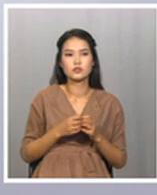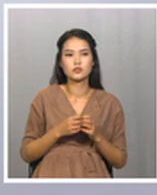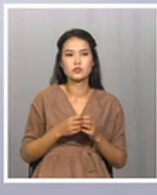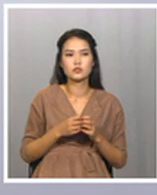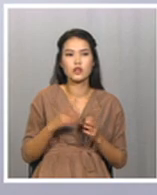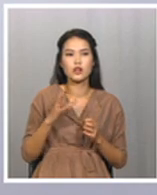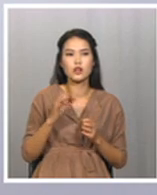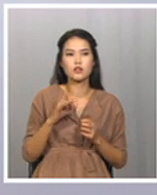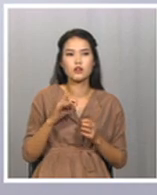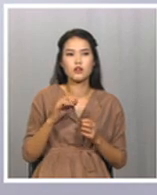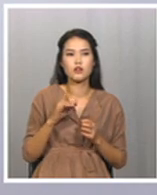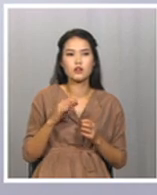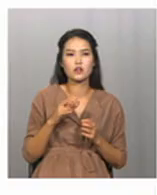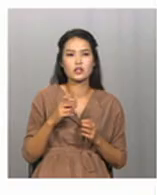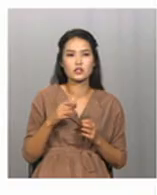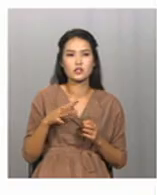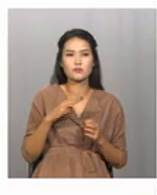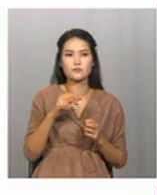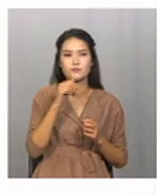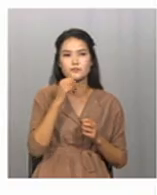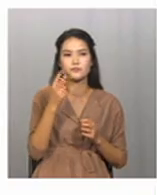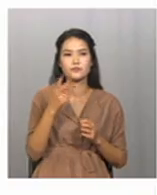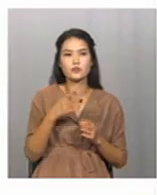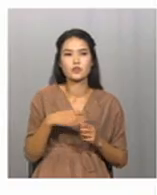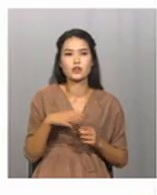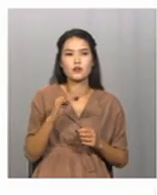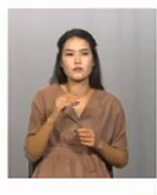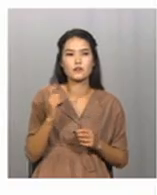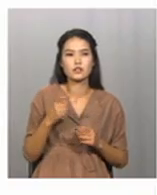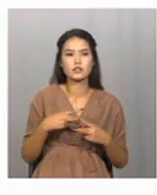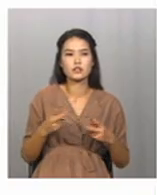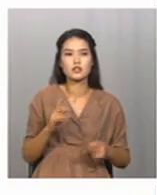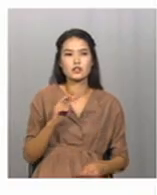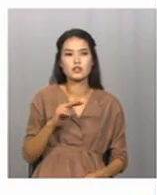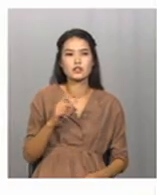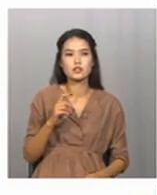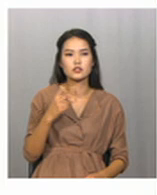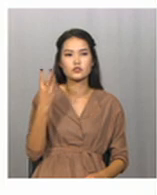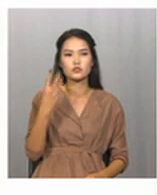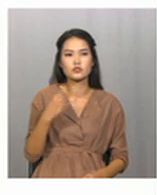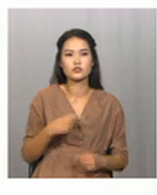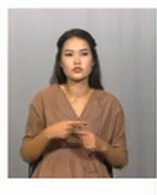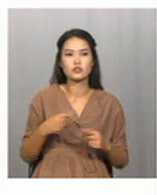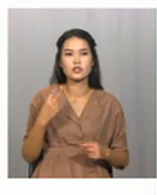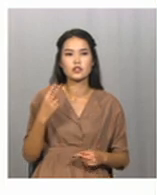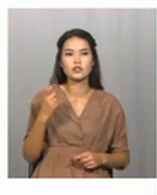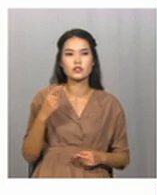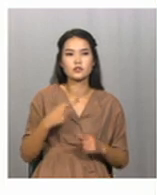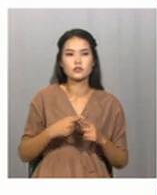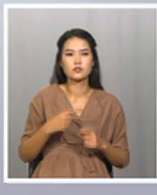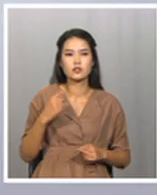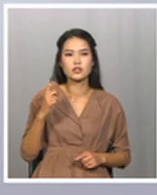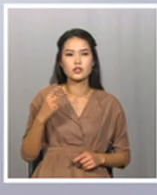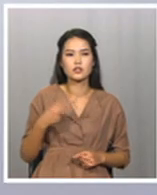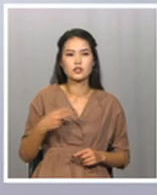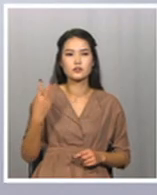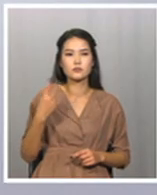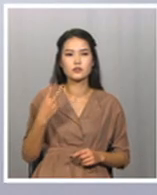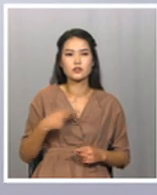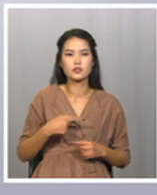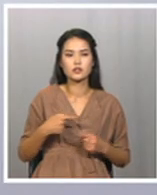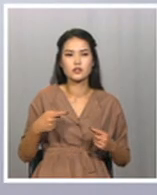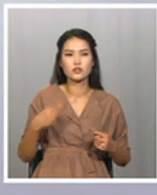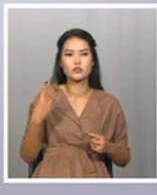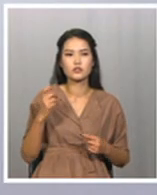қадамы функцияның туындысын табу. Яғни x куб минус 2x квадрат қосылған x минус 2-нің туындысы. Ол x